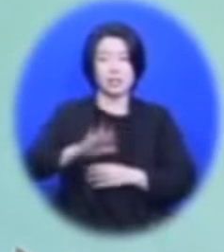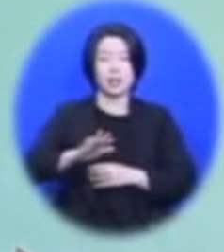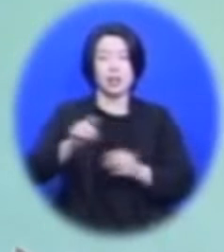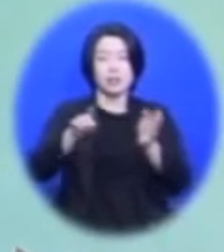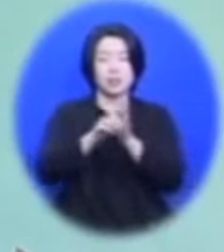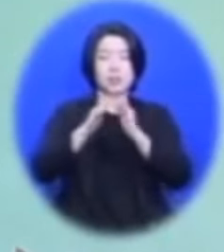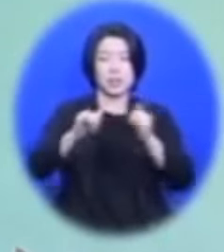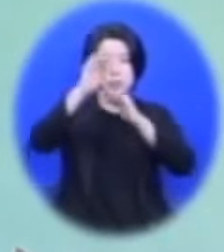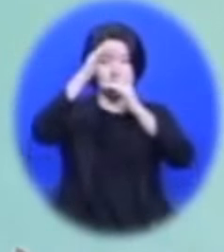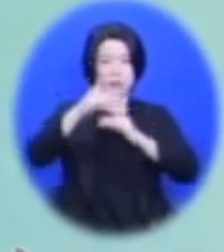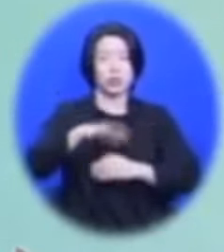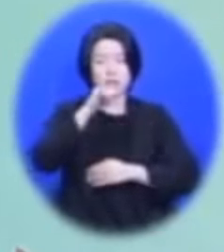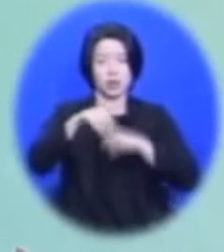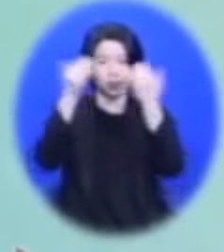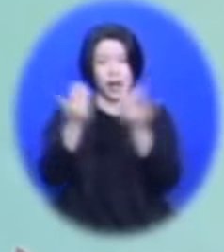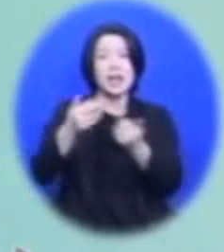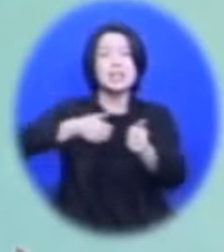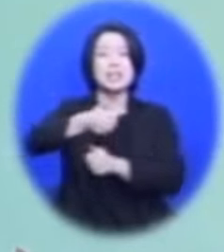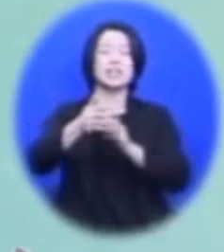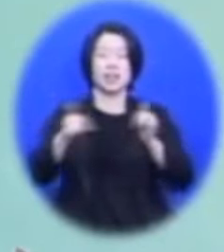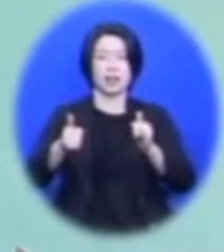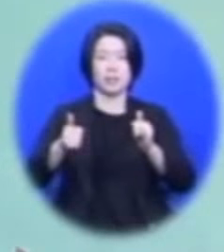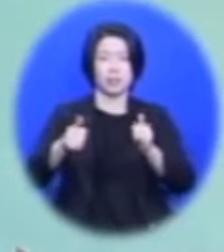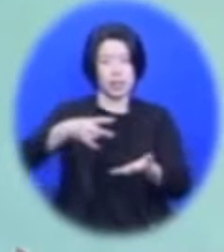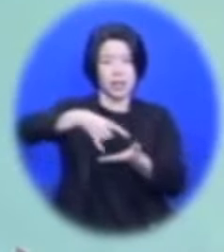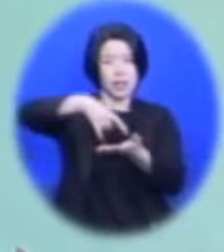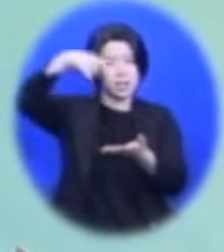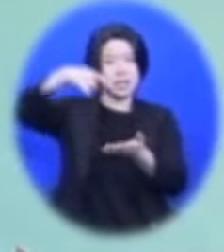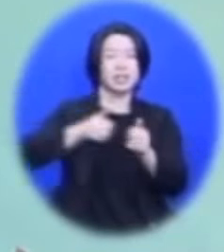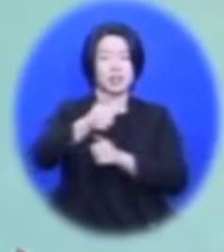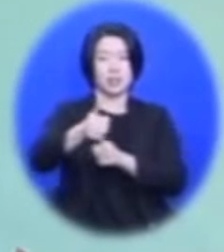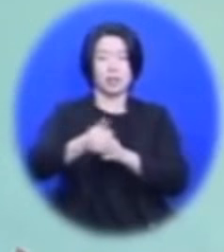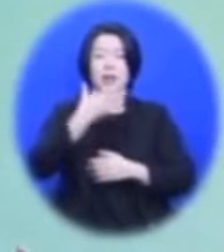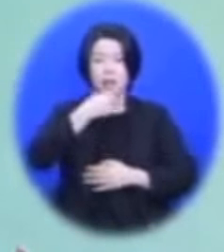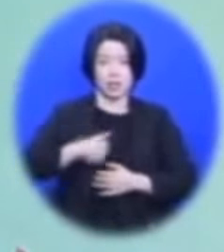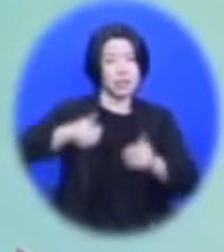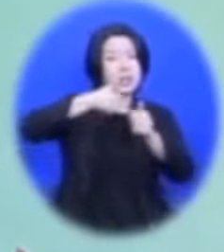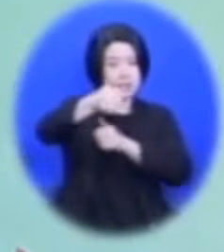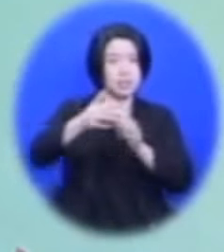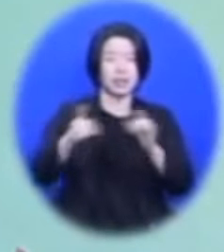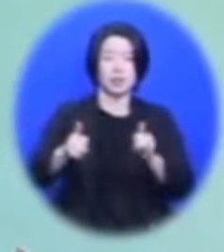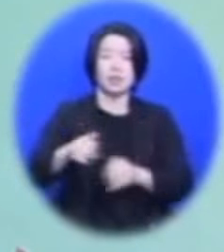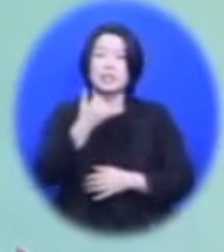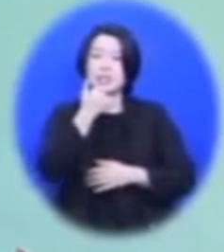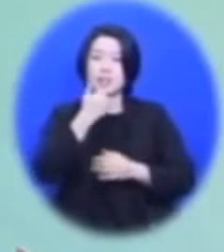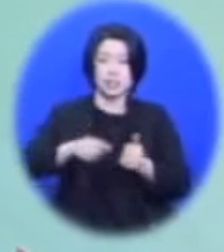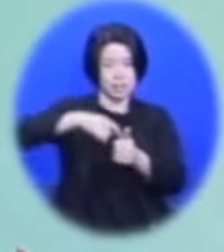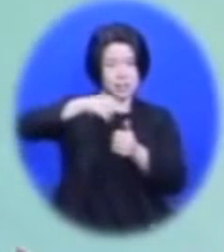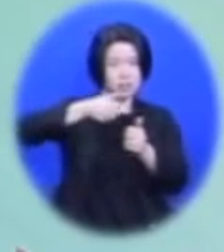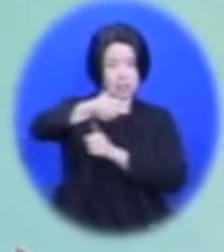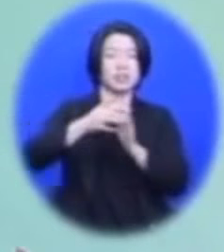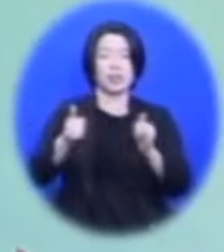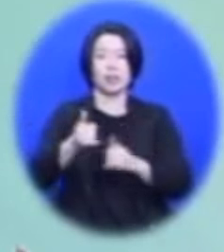열거되어 나옵니다. 다 이긴 사람들. 에녹은 이긴 사람이었고, 아브라함 이긴 사람이었고, 이삭 이긴 사람이었고,